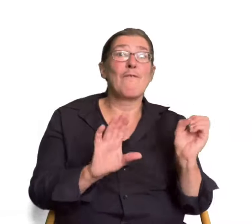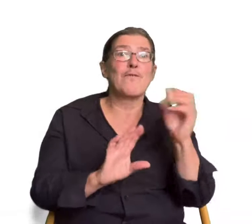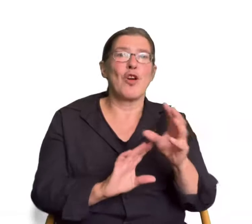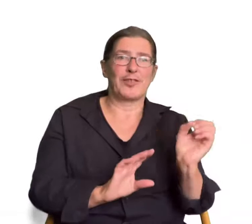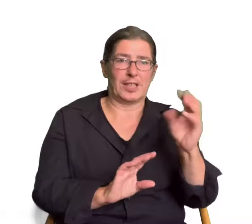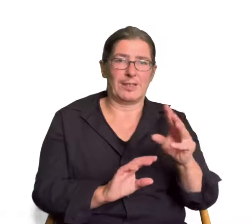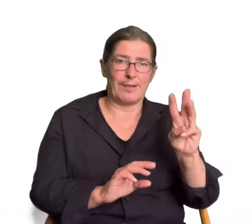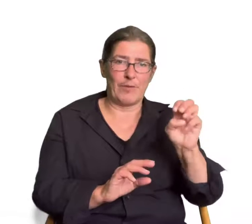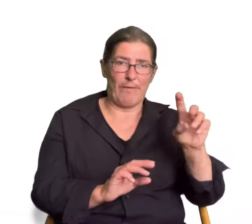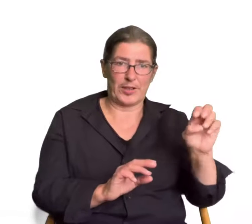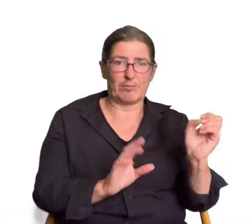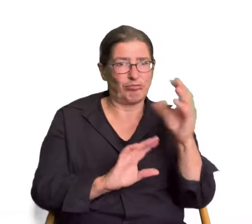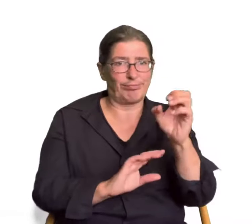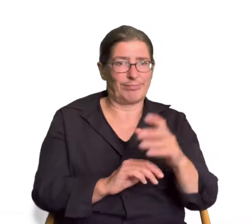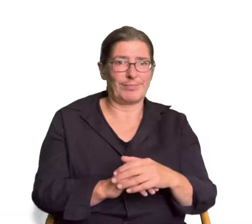Das markiere ich auch nochmal rot.